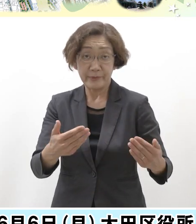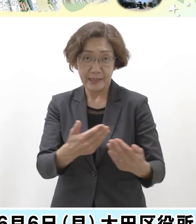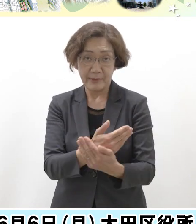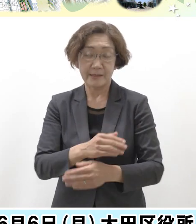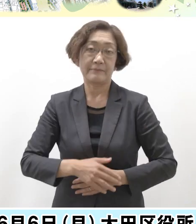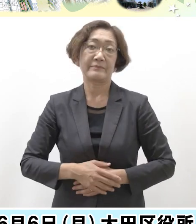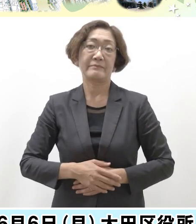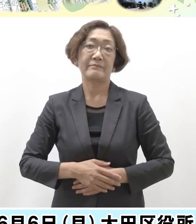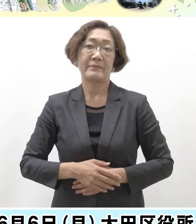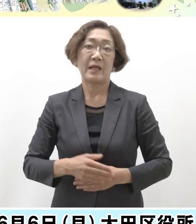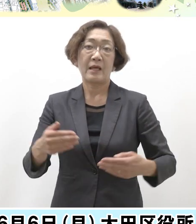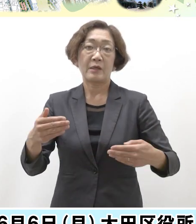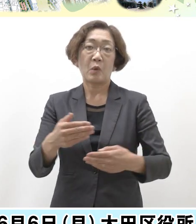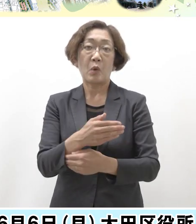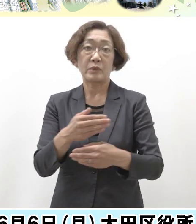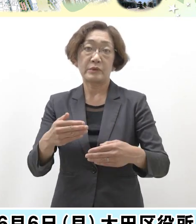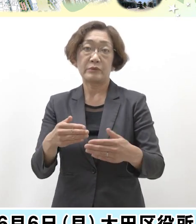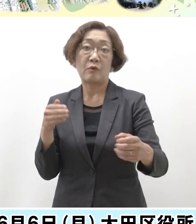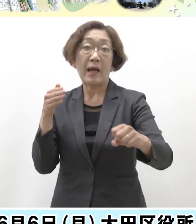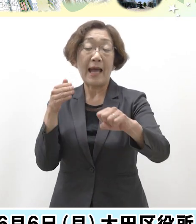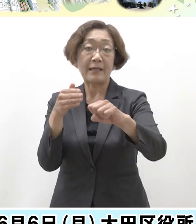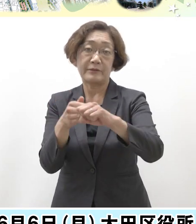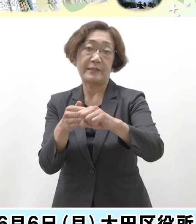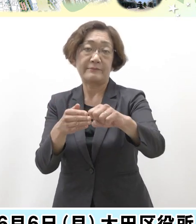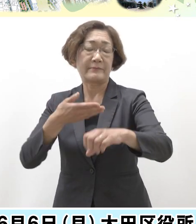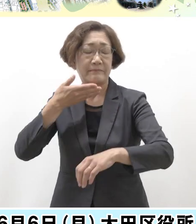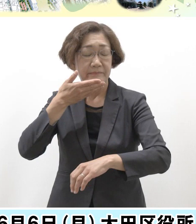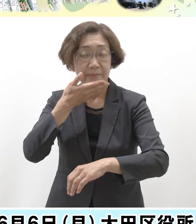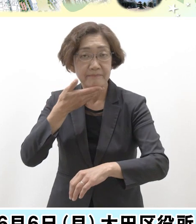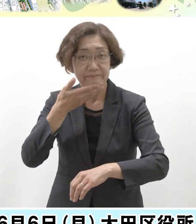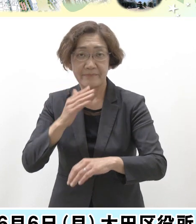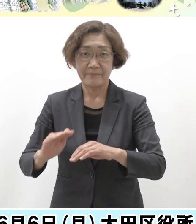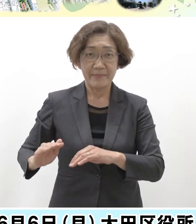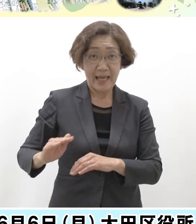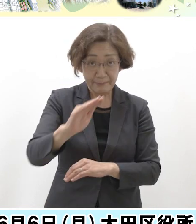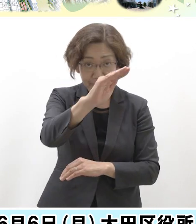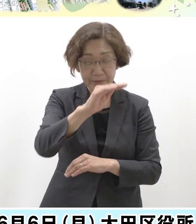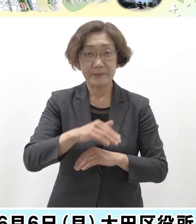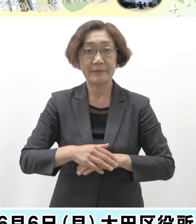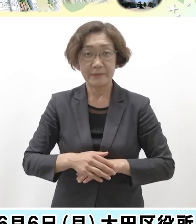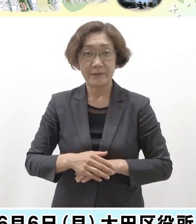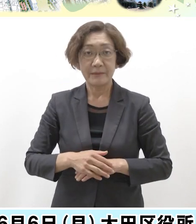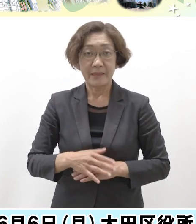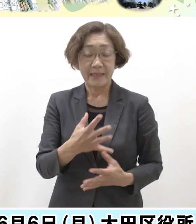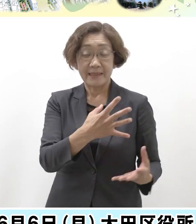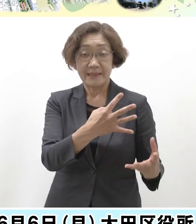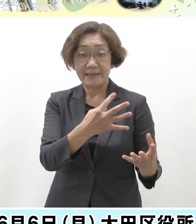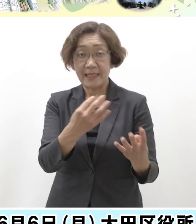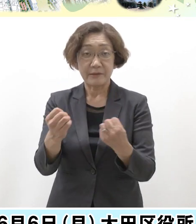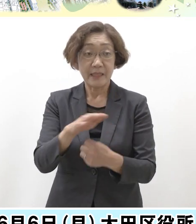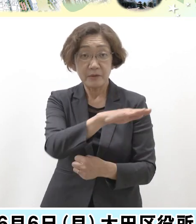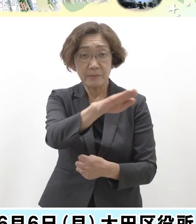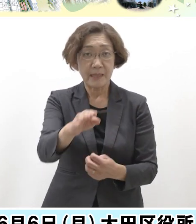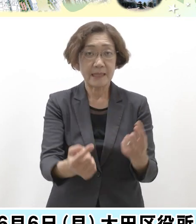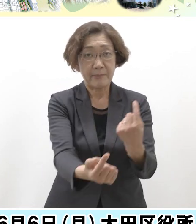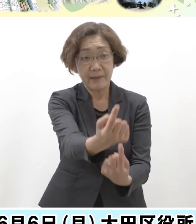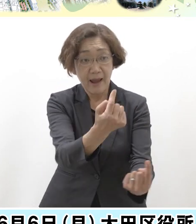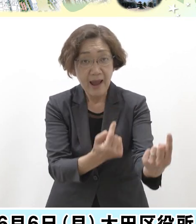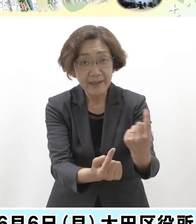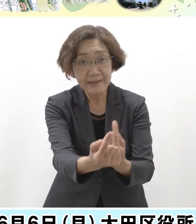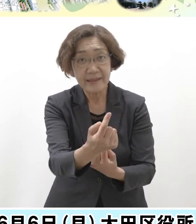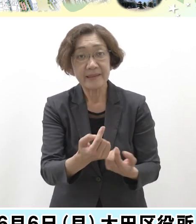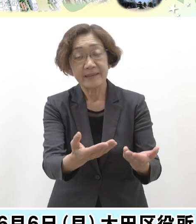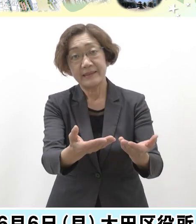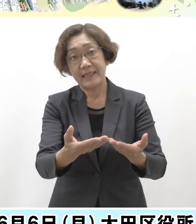交通のアクセス性が上がることで、より多くの人々が来訪することを見据え、これまで以上